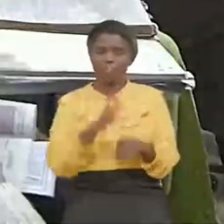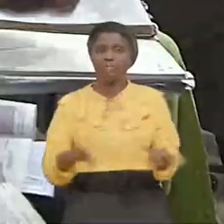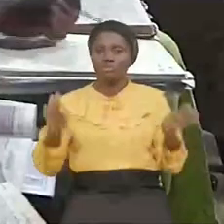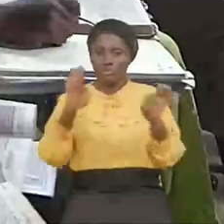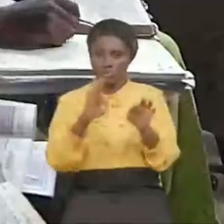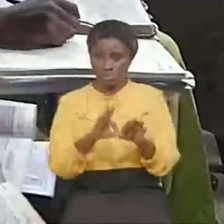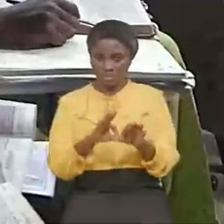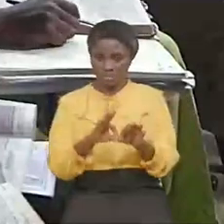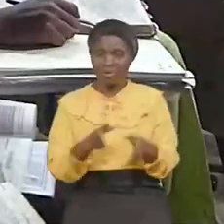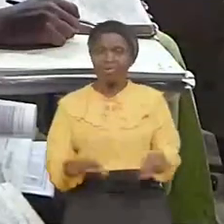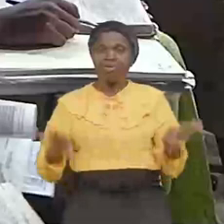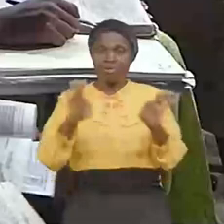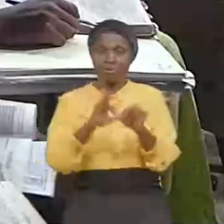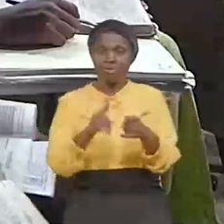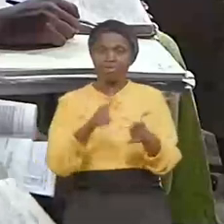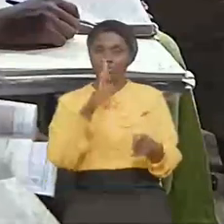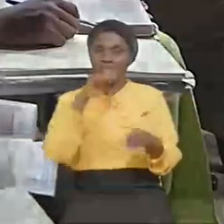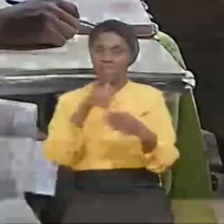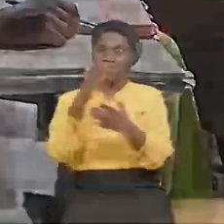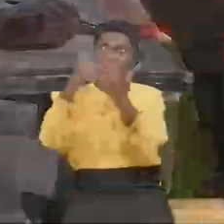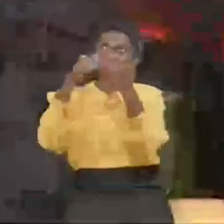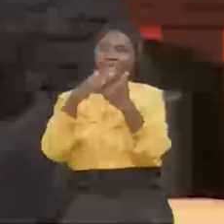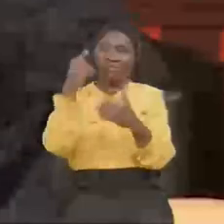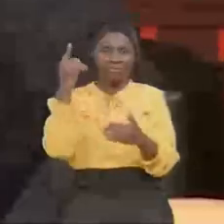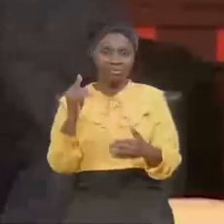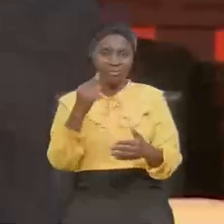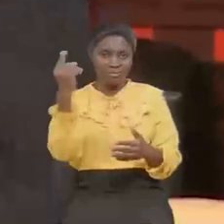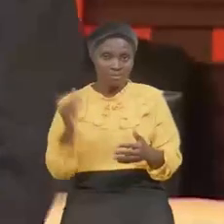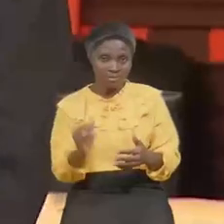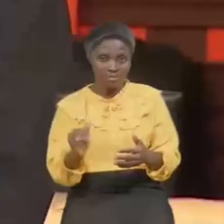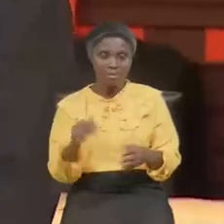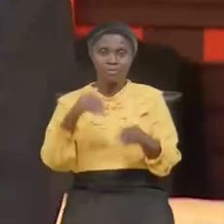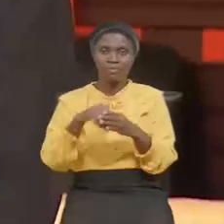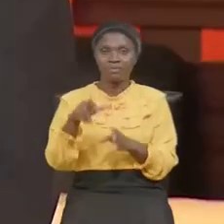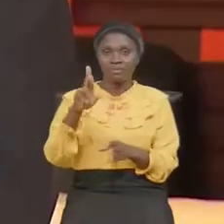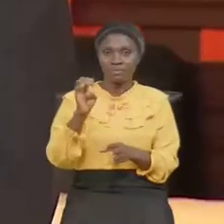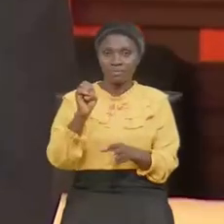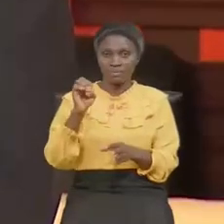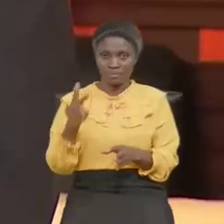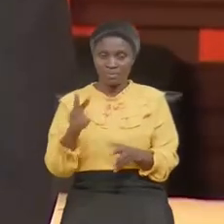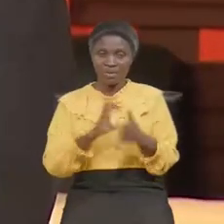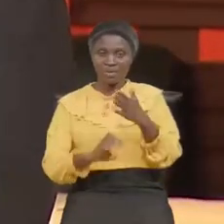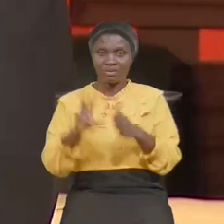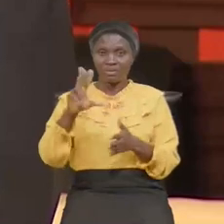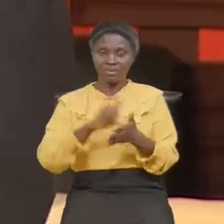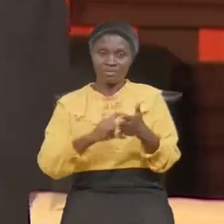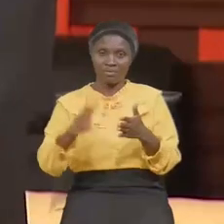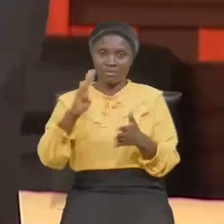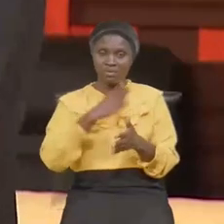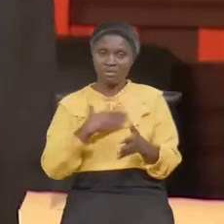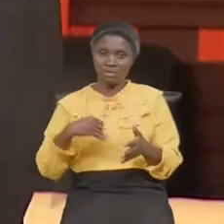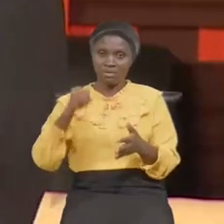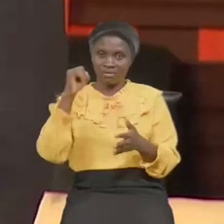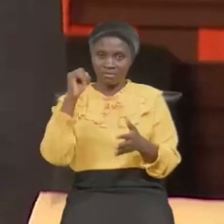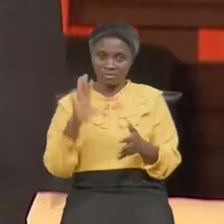d'être au ciel pour toujours. Apocalypse chapitre 3, versets 4 et 5. Apocalypse